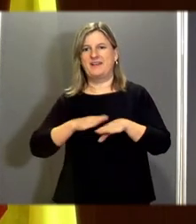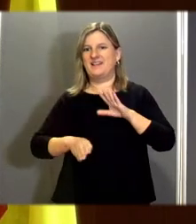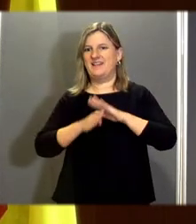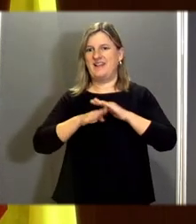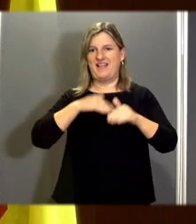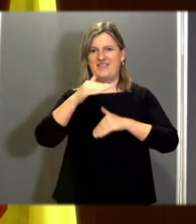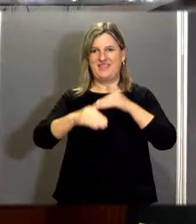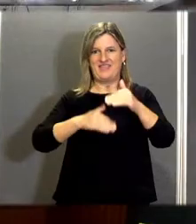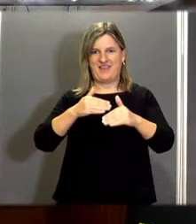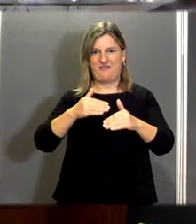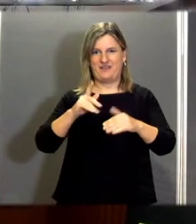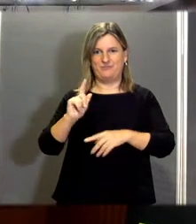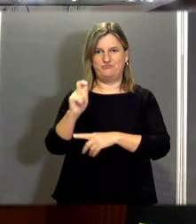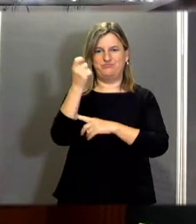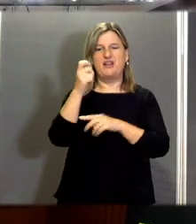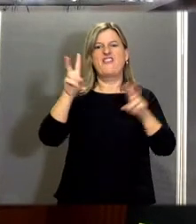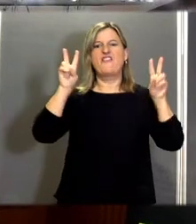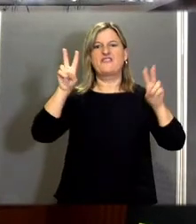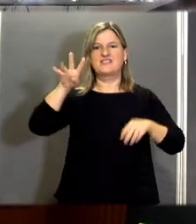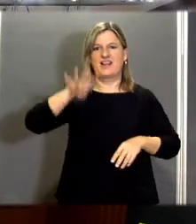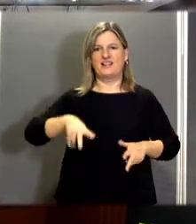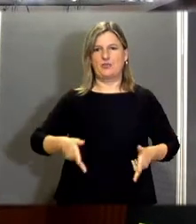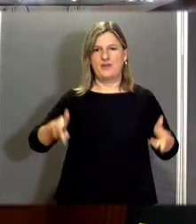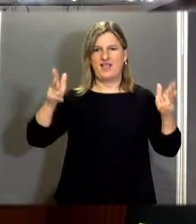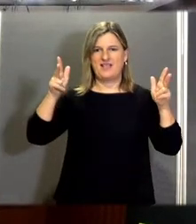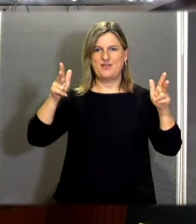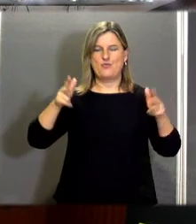Visca Catalunya lliure!